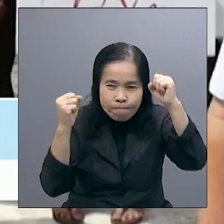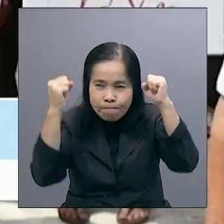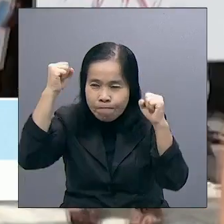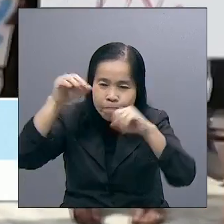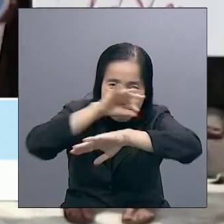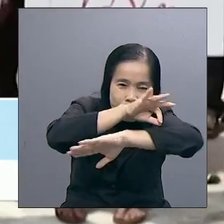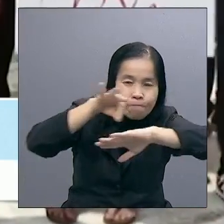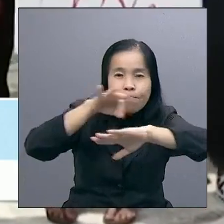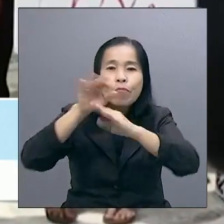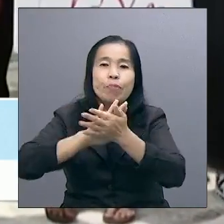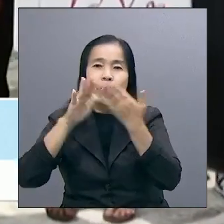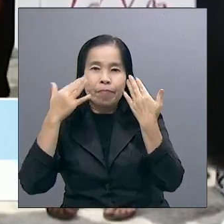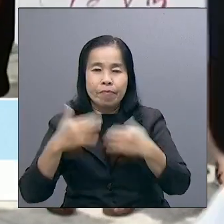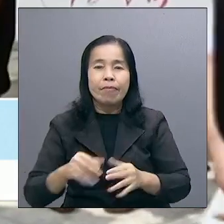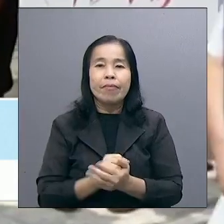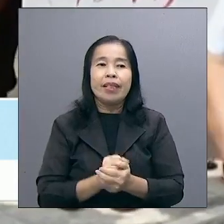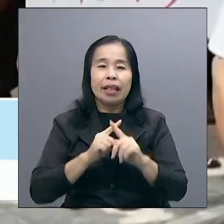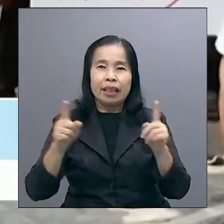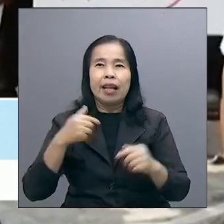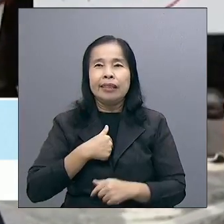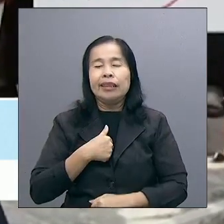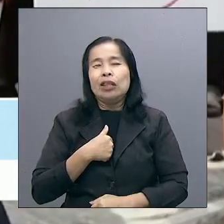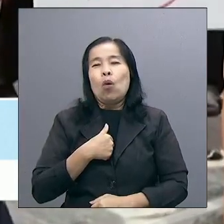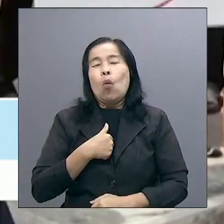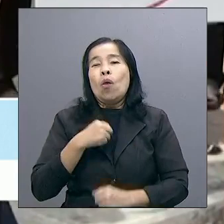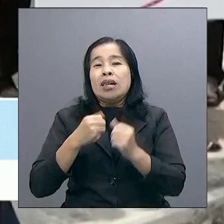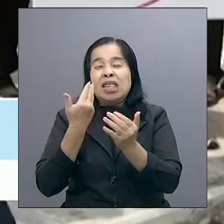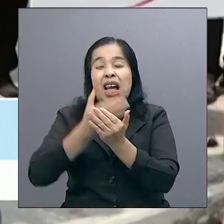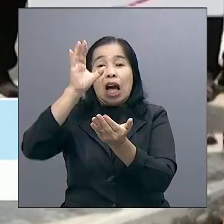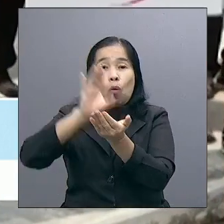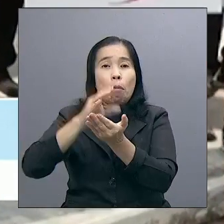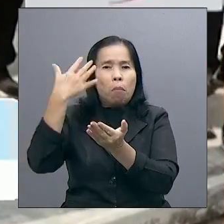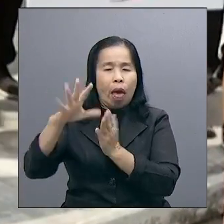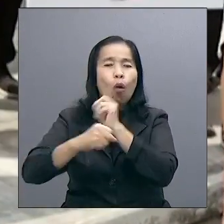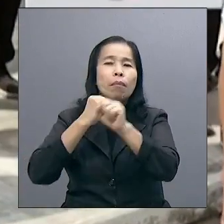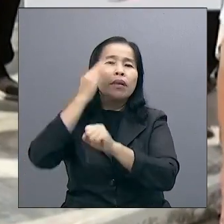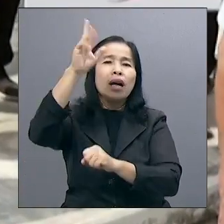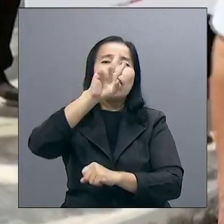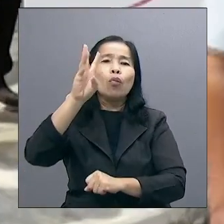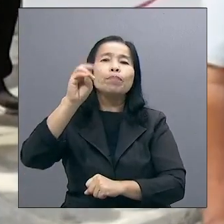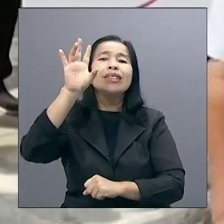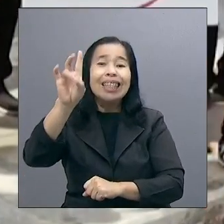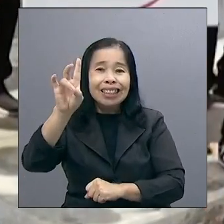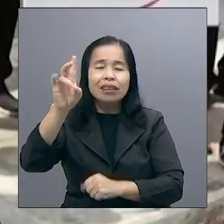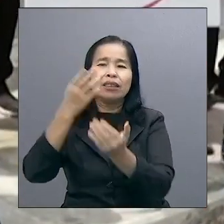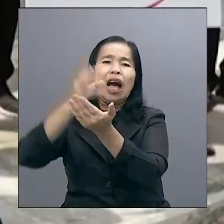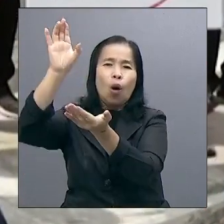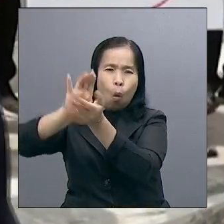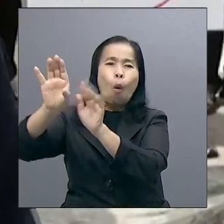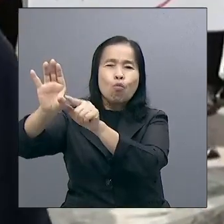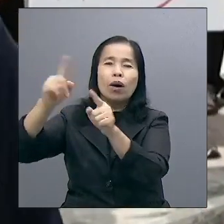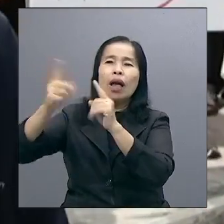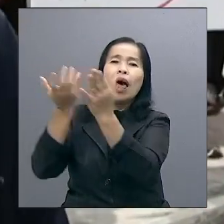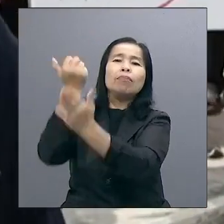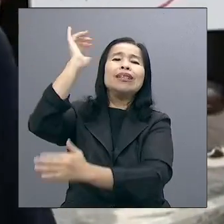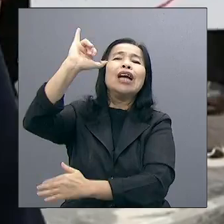นอะแต่ว่าหน